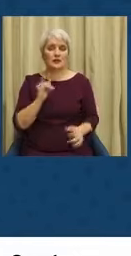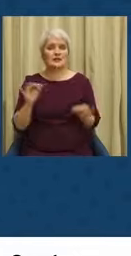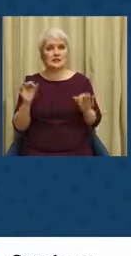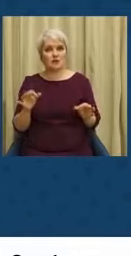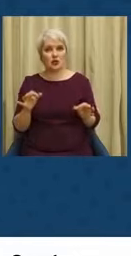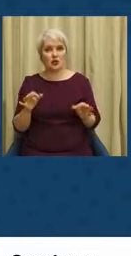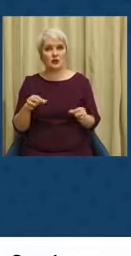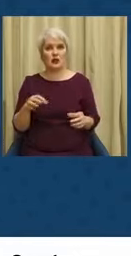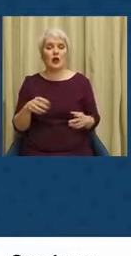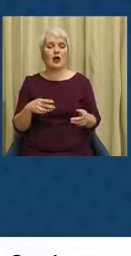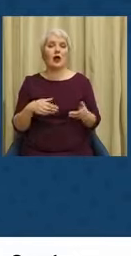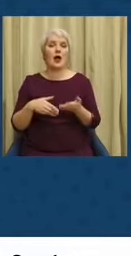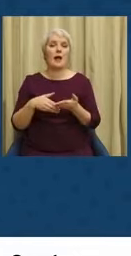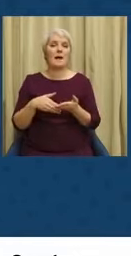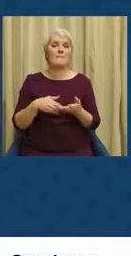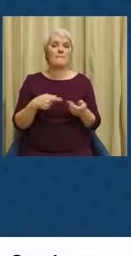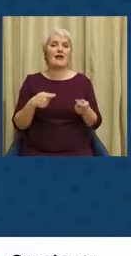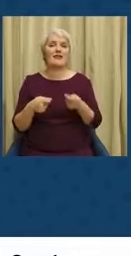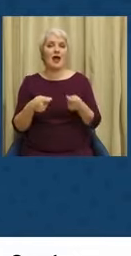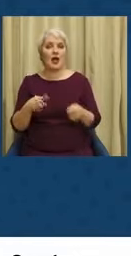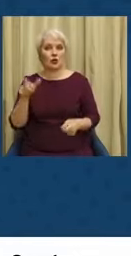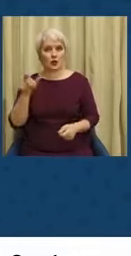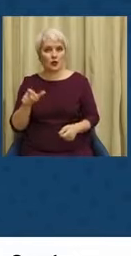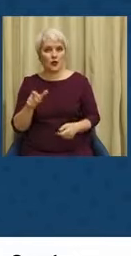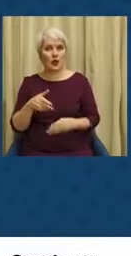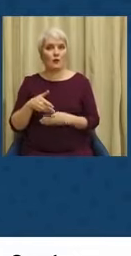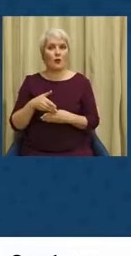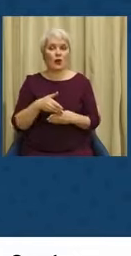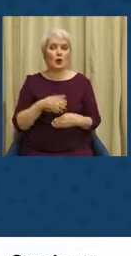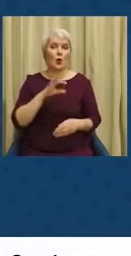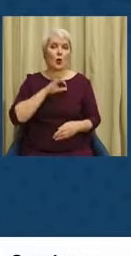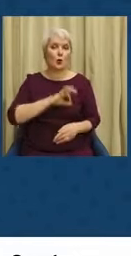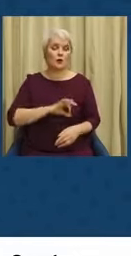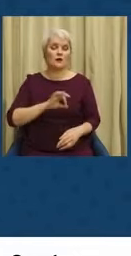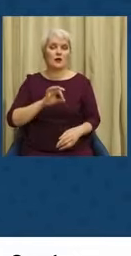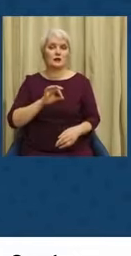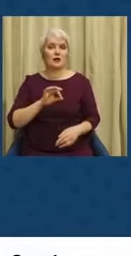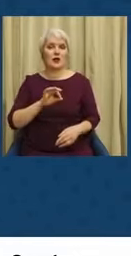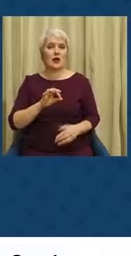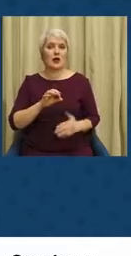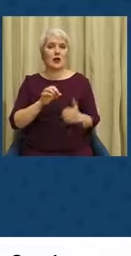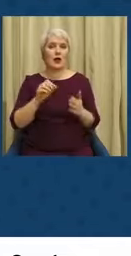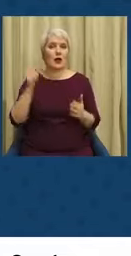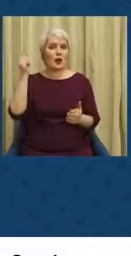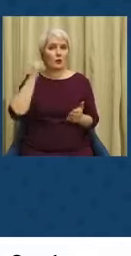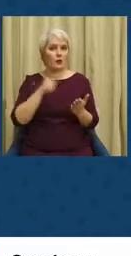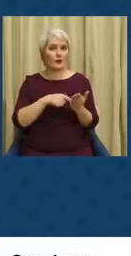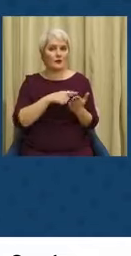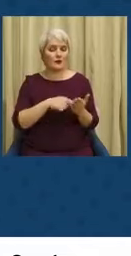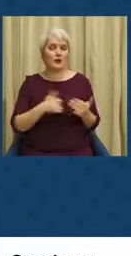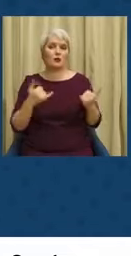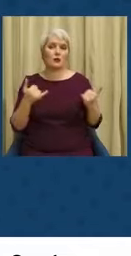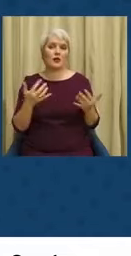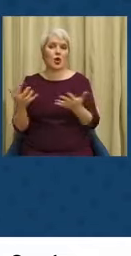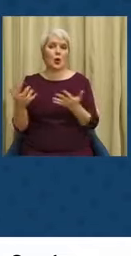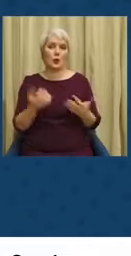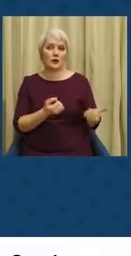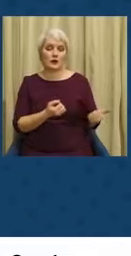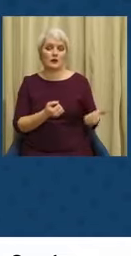звичайно, медіатори також допомагають користуватися, вчитися, користуватися мобільними телефонами для отримання